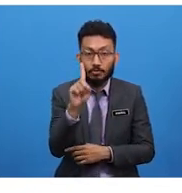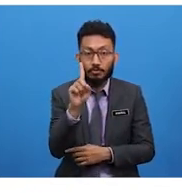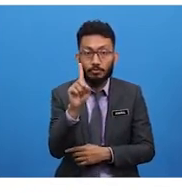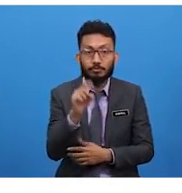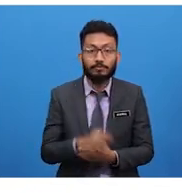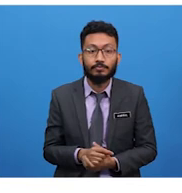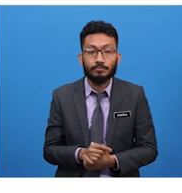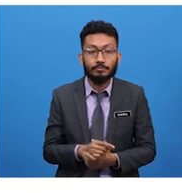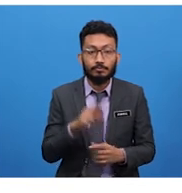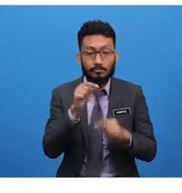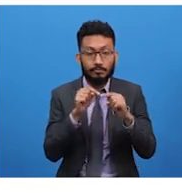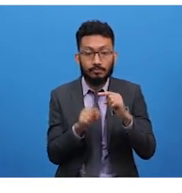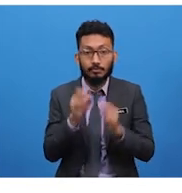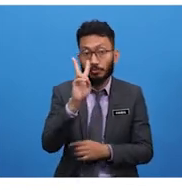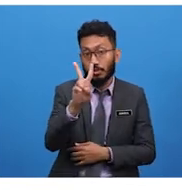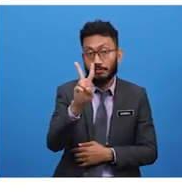2.